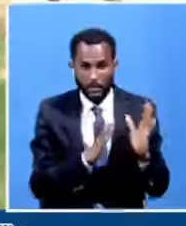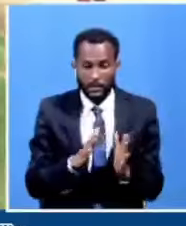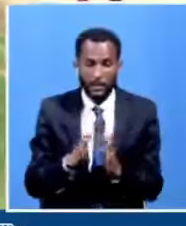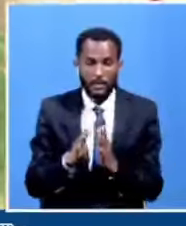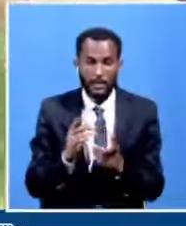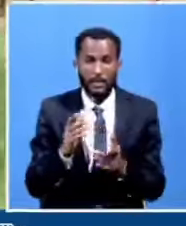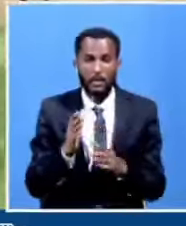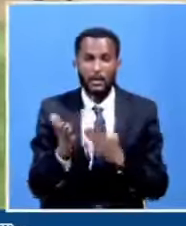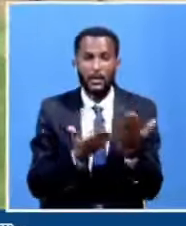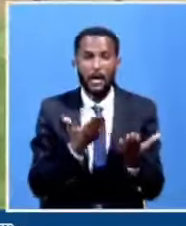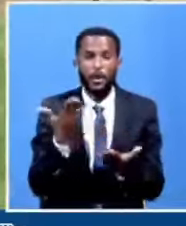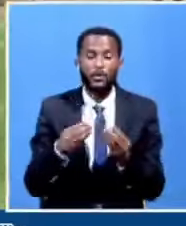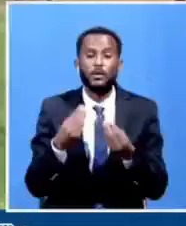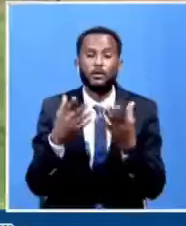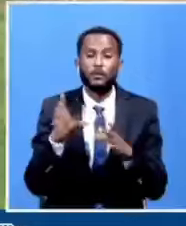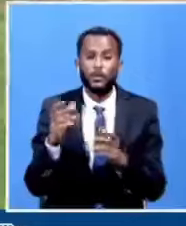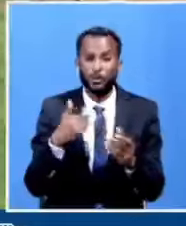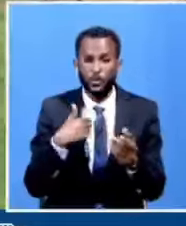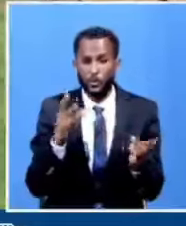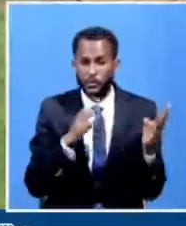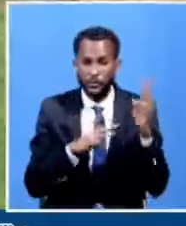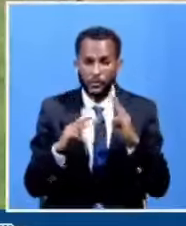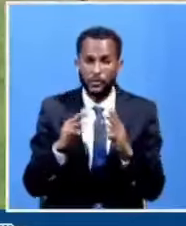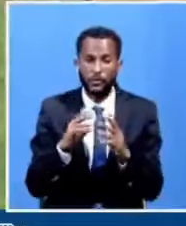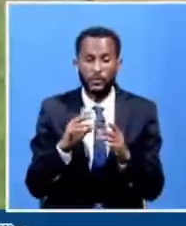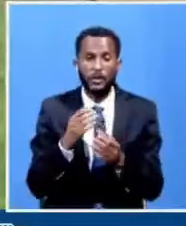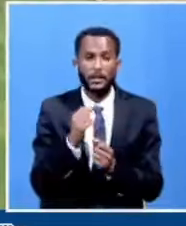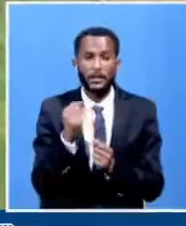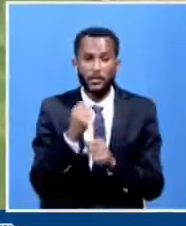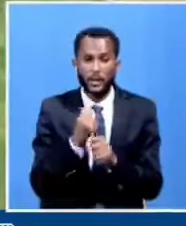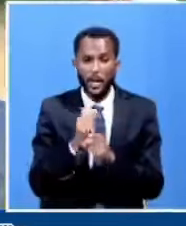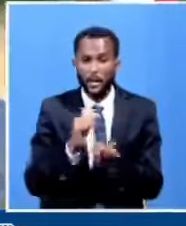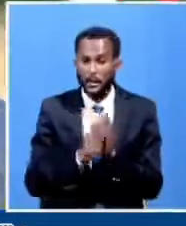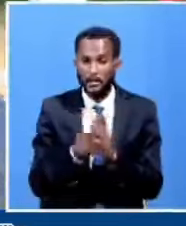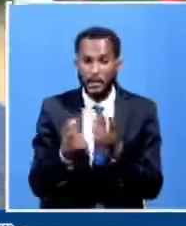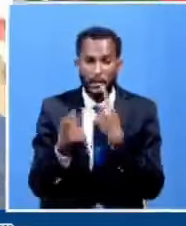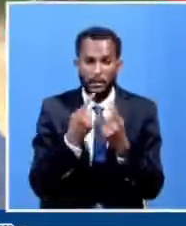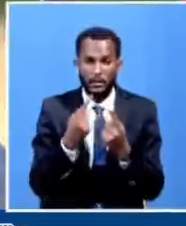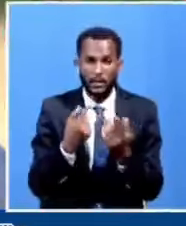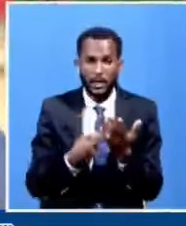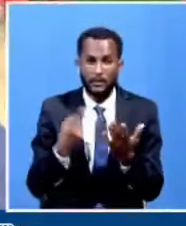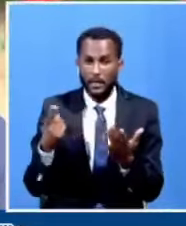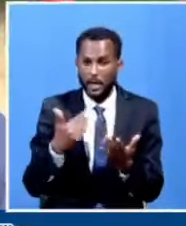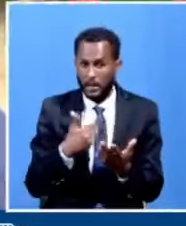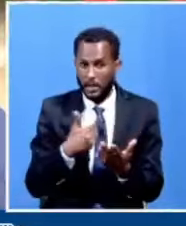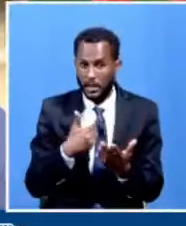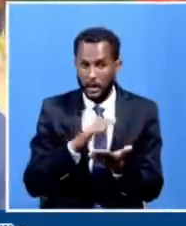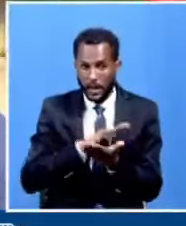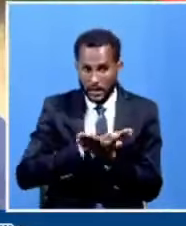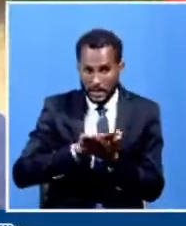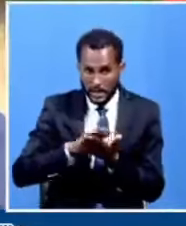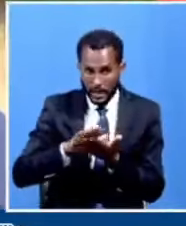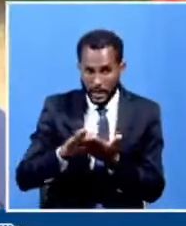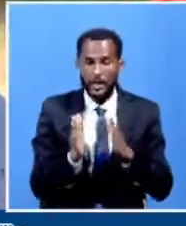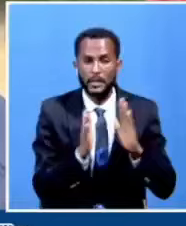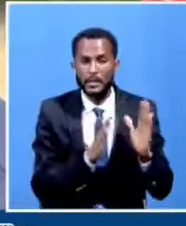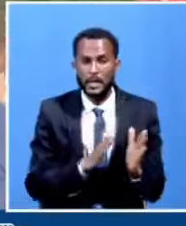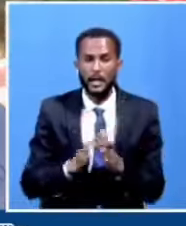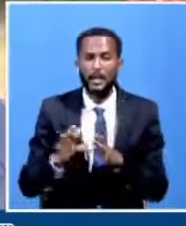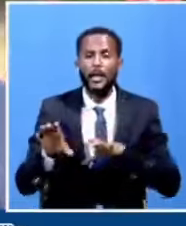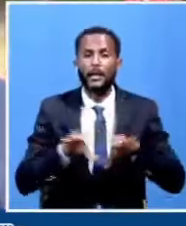قالوا تكواب مقبر تزلوا سأجمن مكرال كم تسرح دمام يزاربهم تنا عايز مزلا بجد الله نخلص أرجان نخلص خلان غير